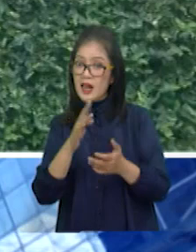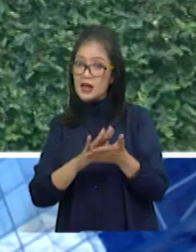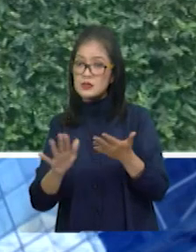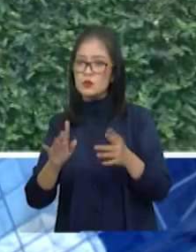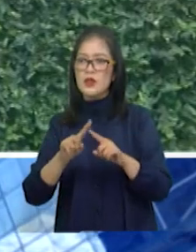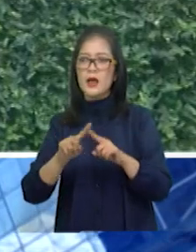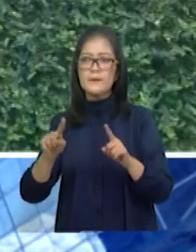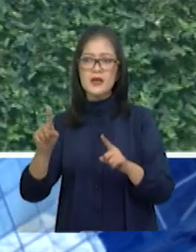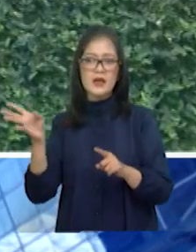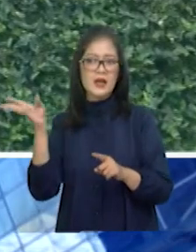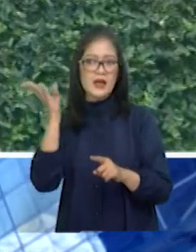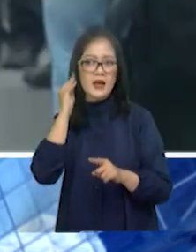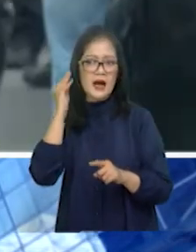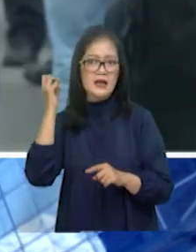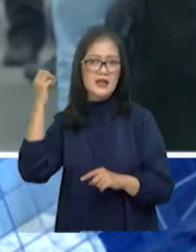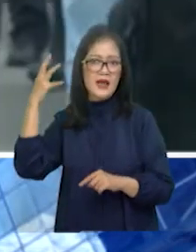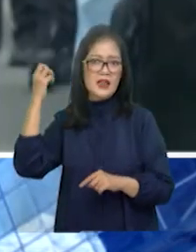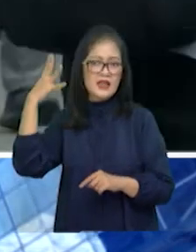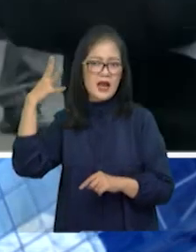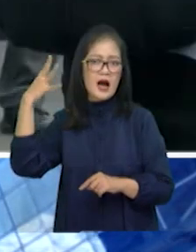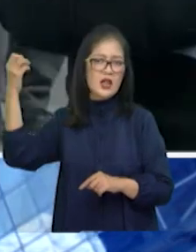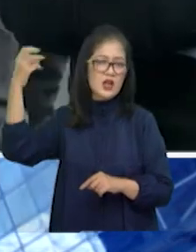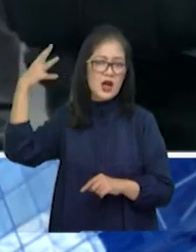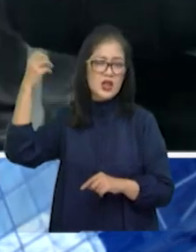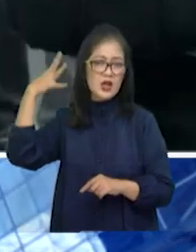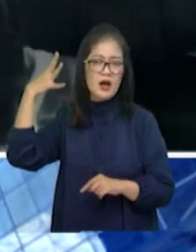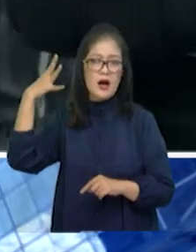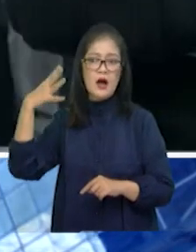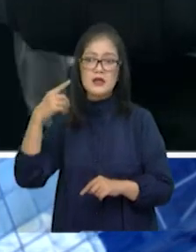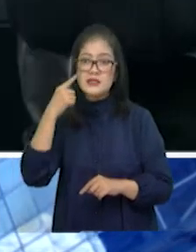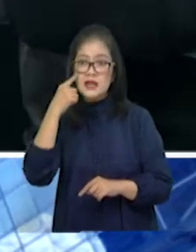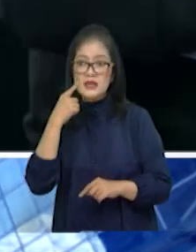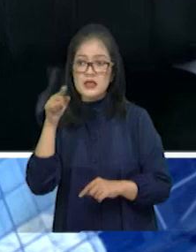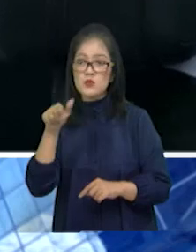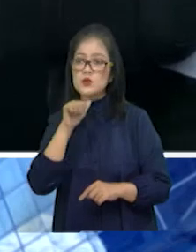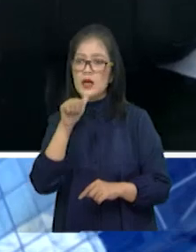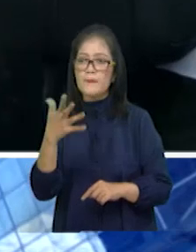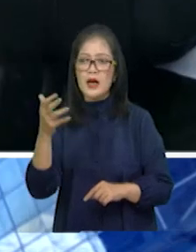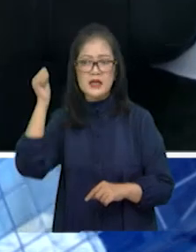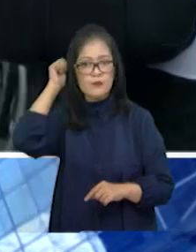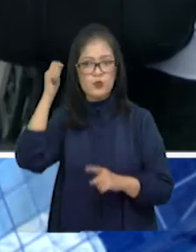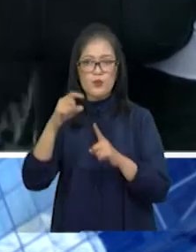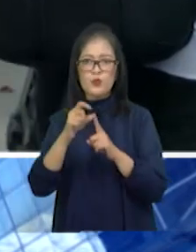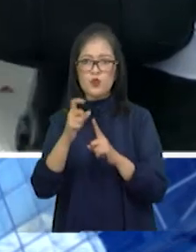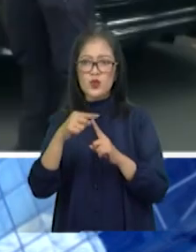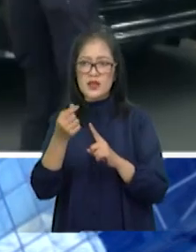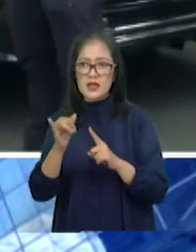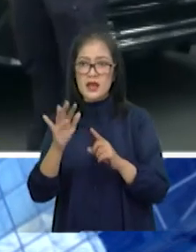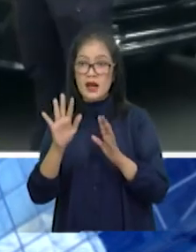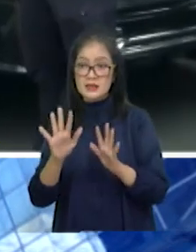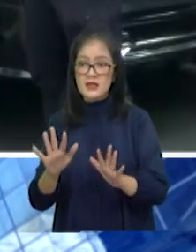kenapa teriakan terjadi. Berarti saksi hidup yang ada adalah hanya Ibu Putri. Betul. Jadi kita tidak bisa cross-check